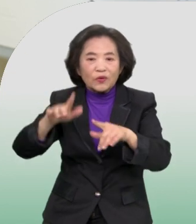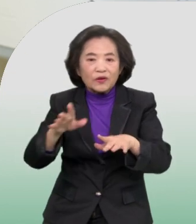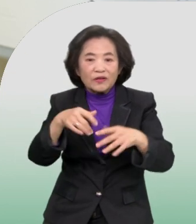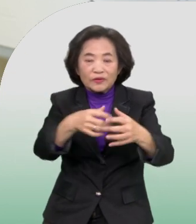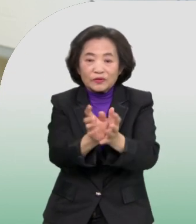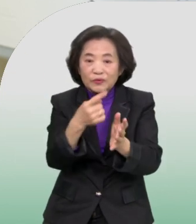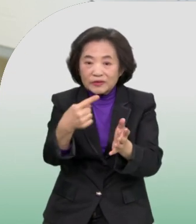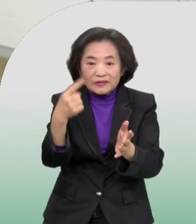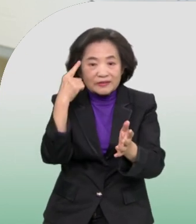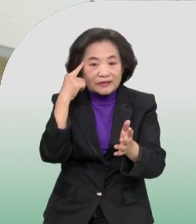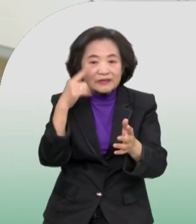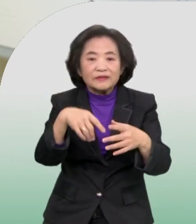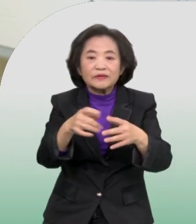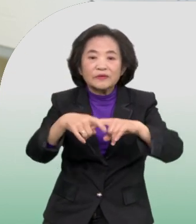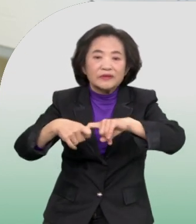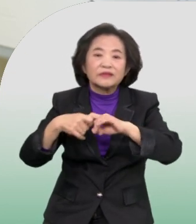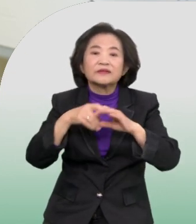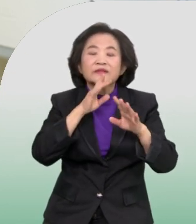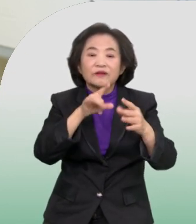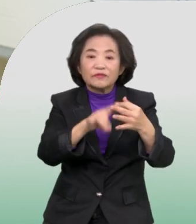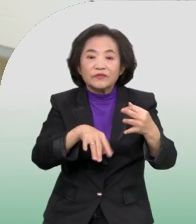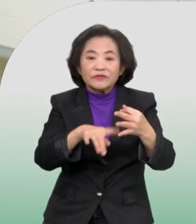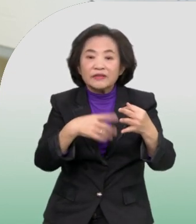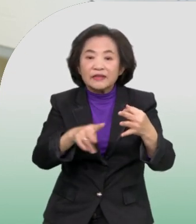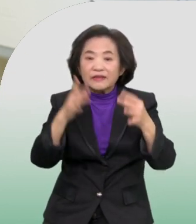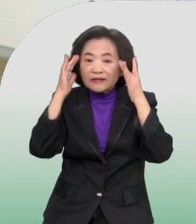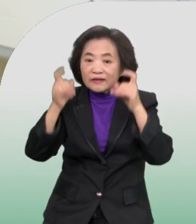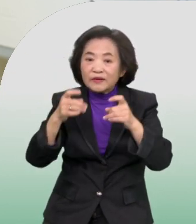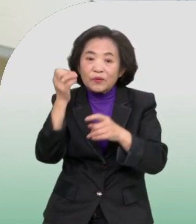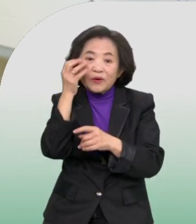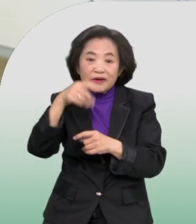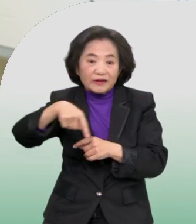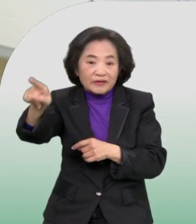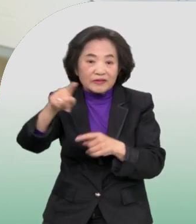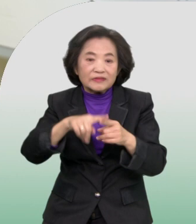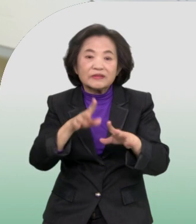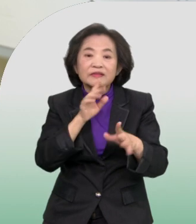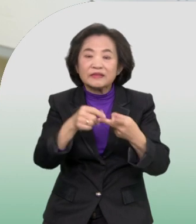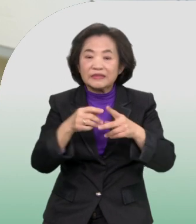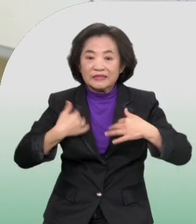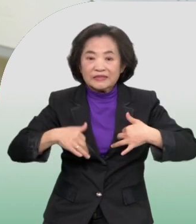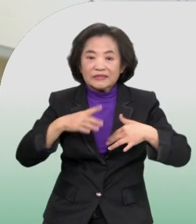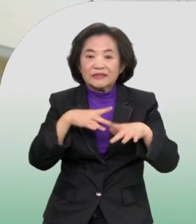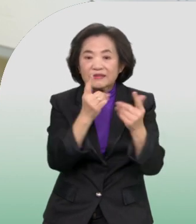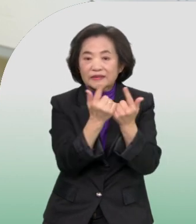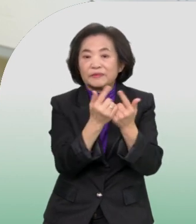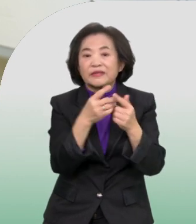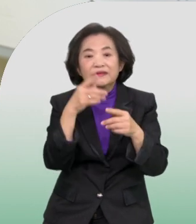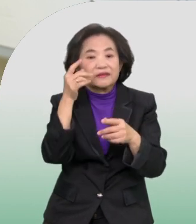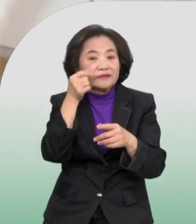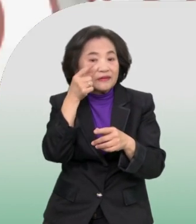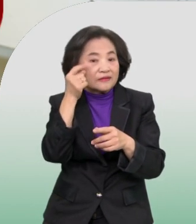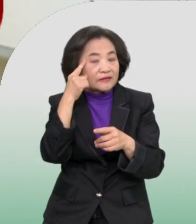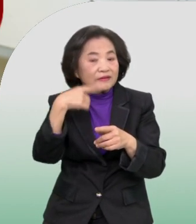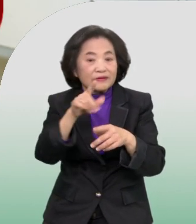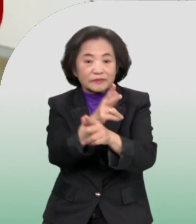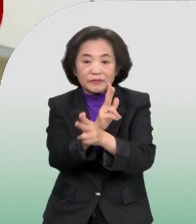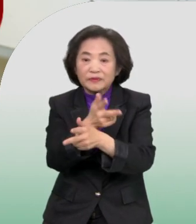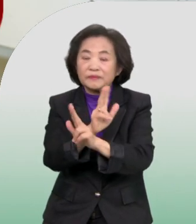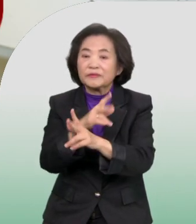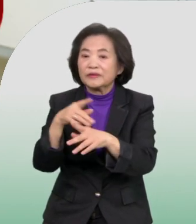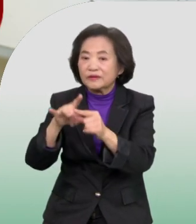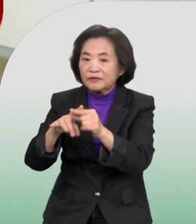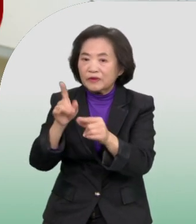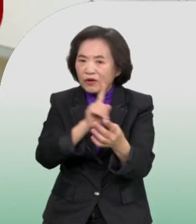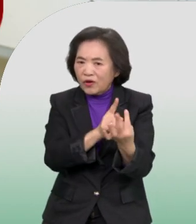运、台北到凤年东势、台中，还有南港到花莲、富泉客运、台南到台北、板桥到台中，总共11营业